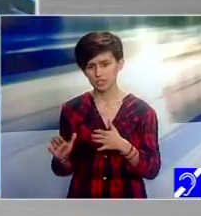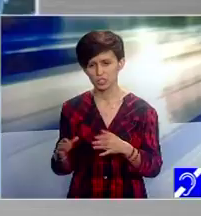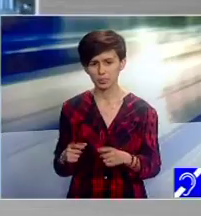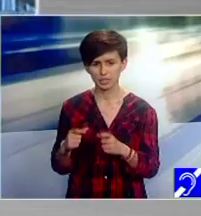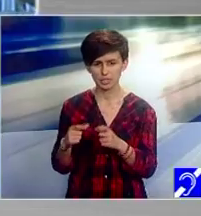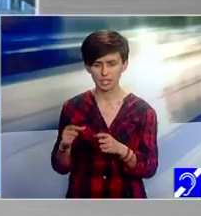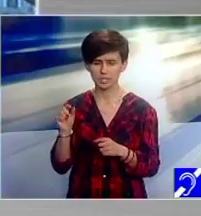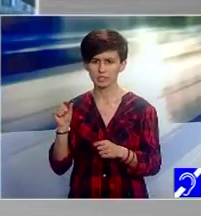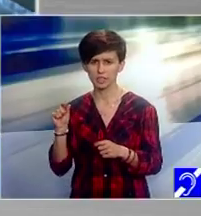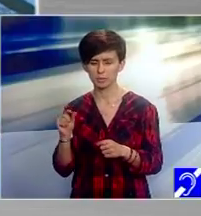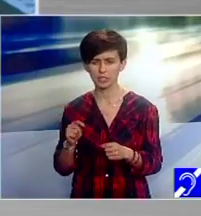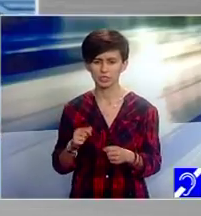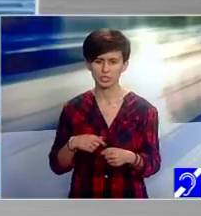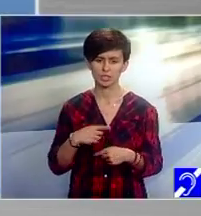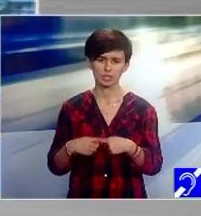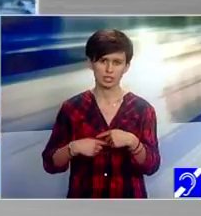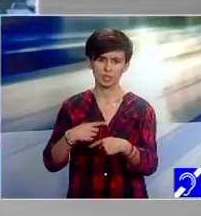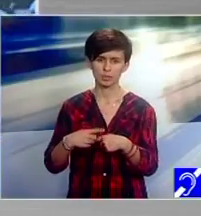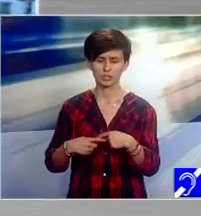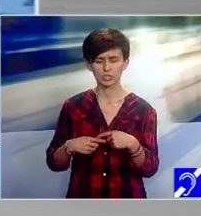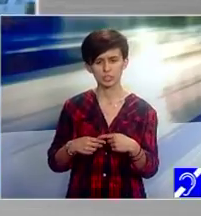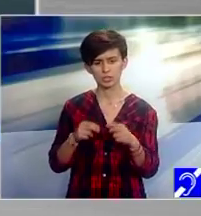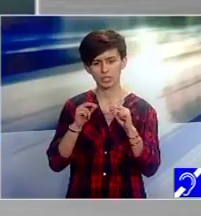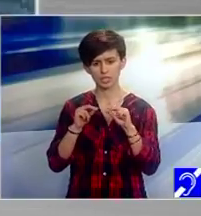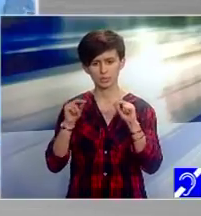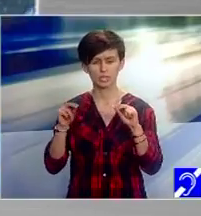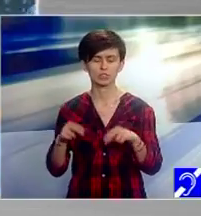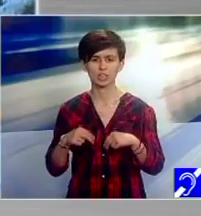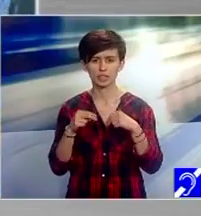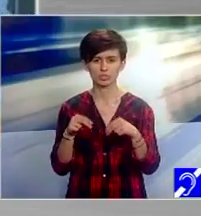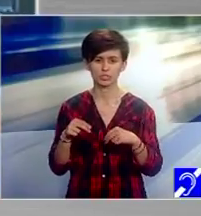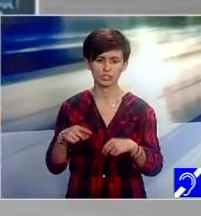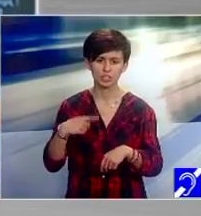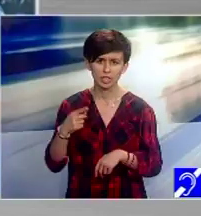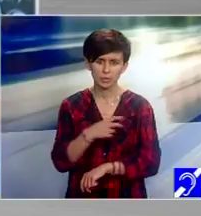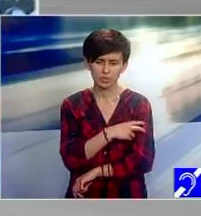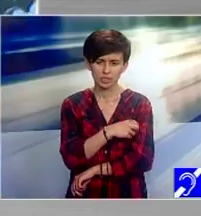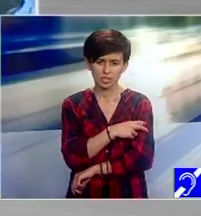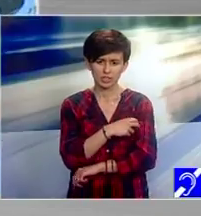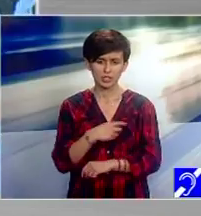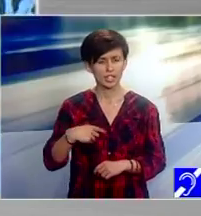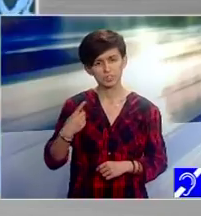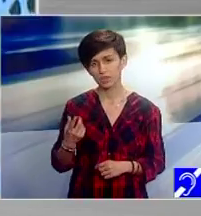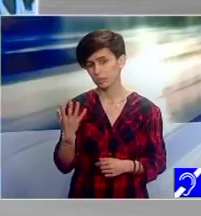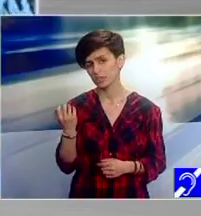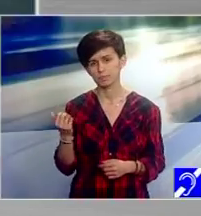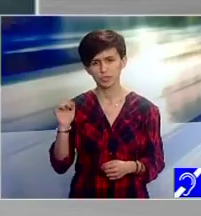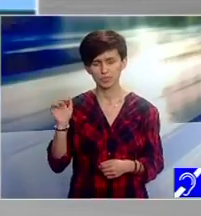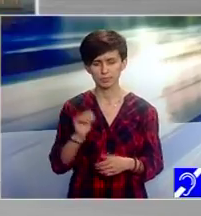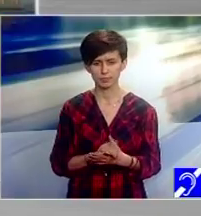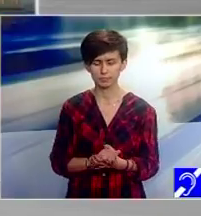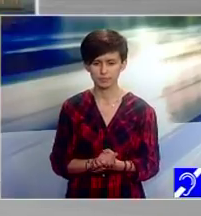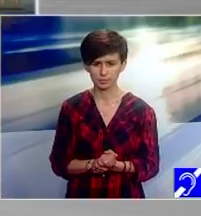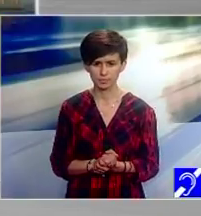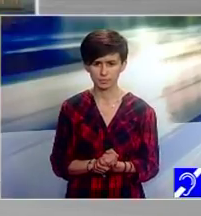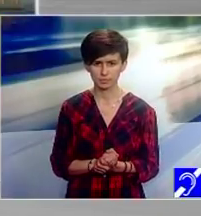timpurie, trece prin tot acest proces educațional, ajunge poate chiar și în post liceal la dumneavoastră de masaj și după aia?